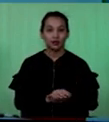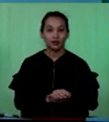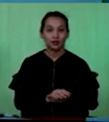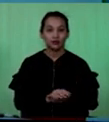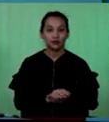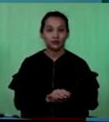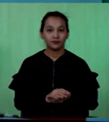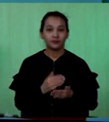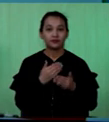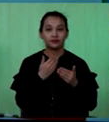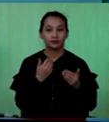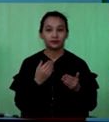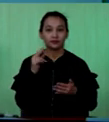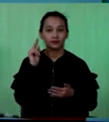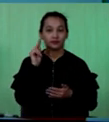mavzuyimiz avval ham